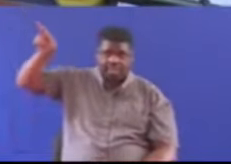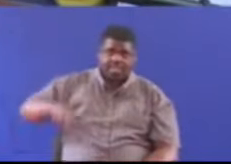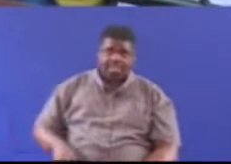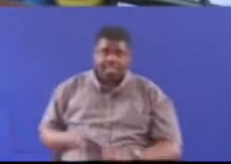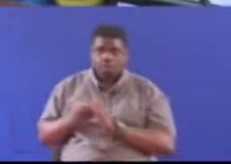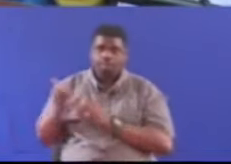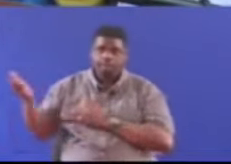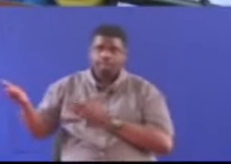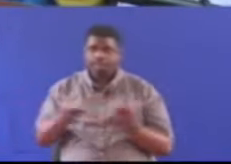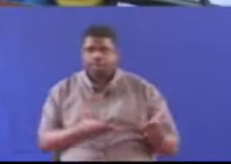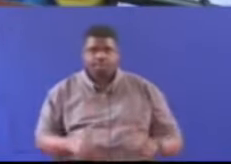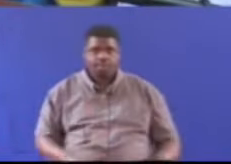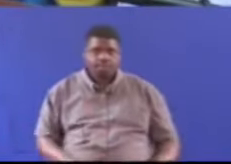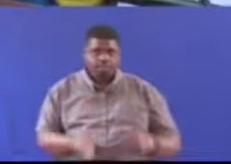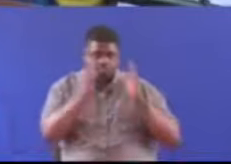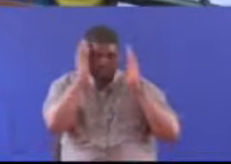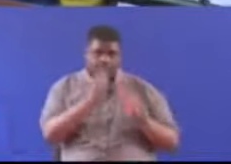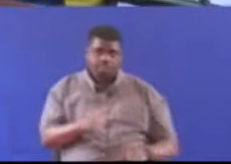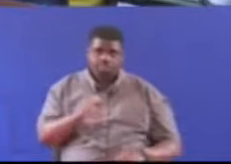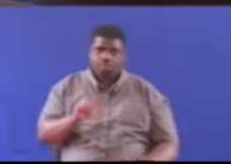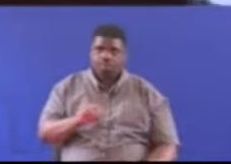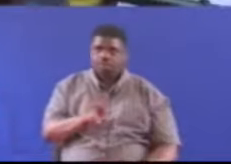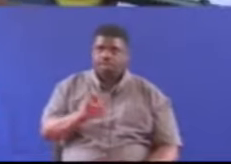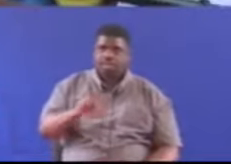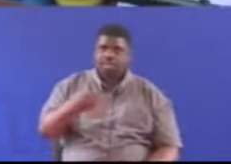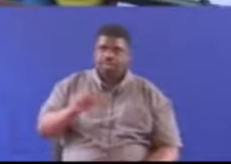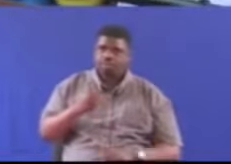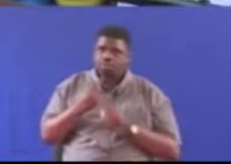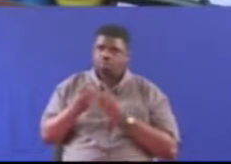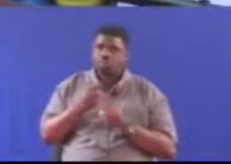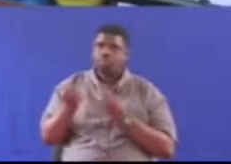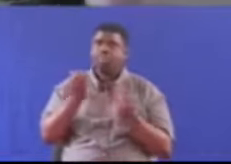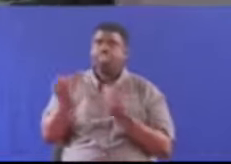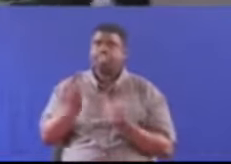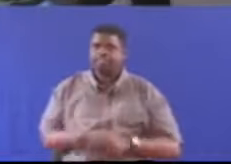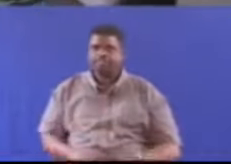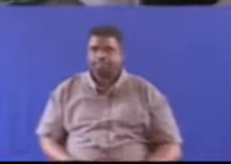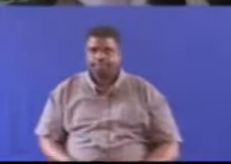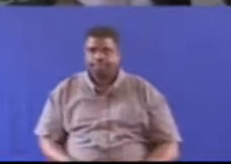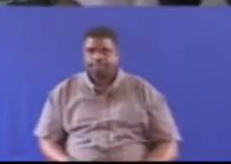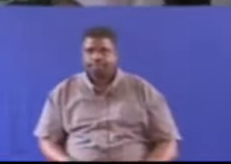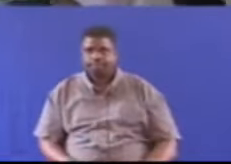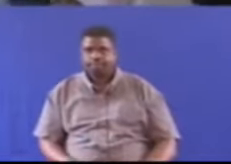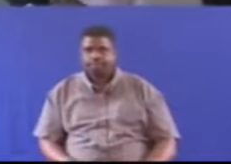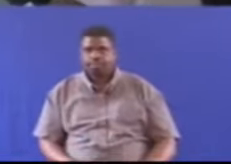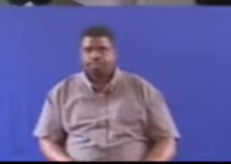nikaribishe Mheshimiwa Magema aweze kuzungumza machache, dakika mbili tu.